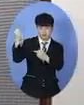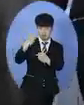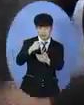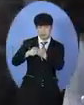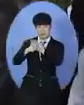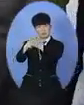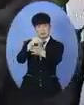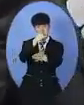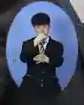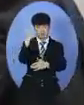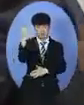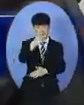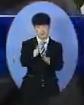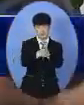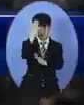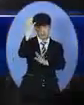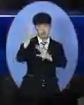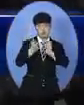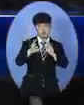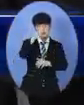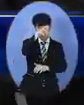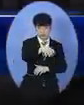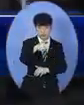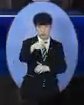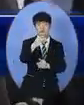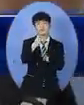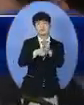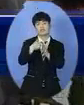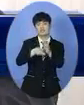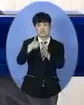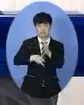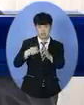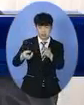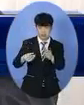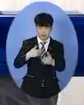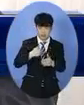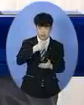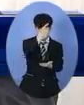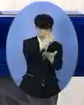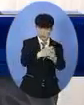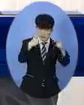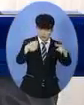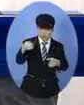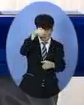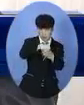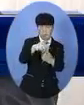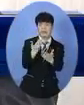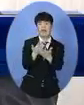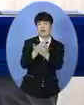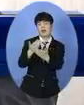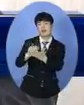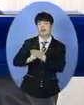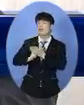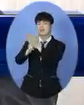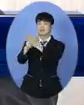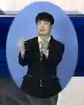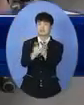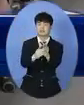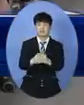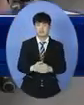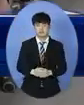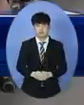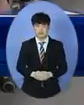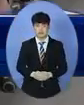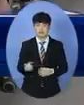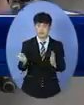요청했습니다. 또 천안시의회도 국가철도망 구축 계획에 동서내륙철도 사업을 반영해 줄 것을 국토교통부에 건의하는